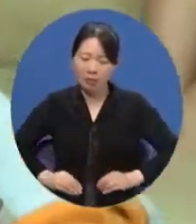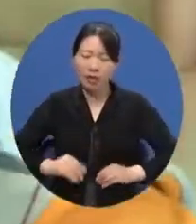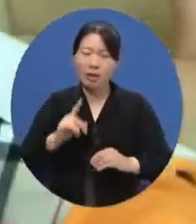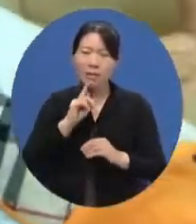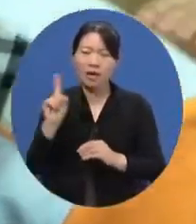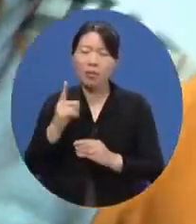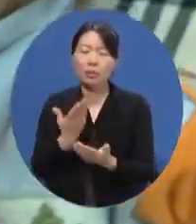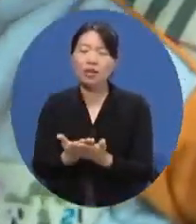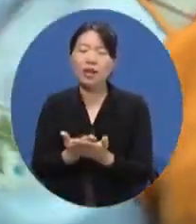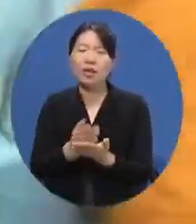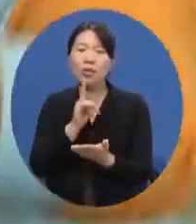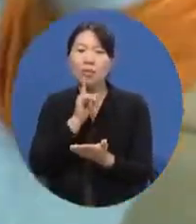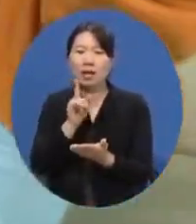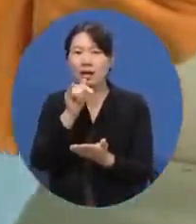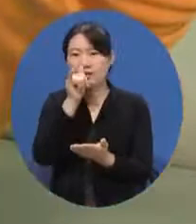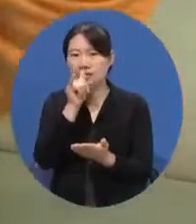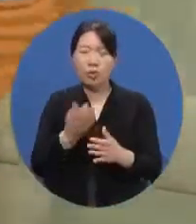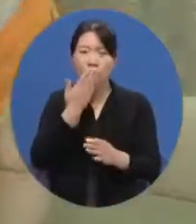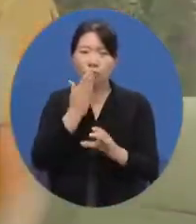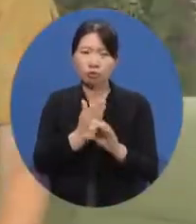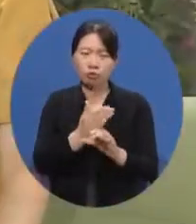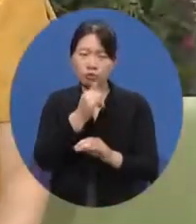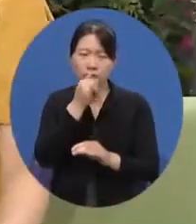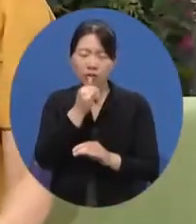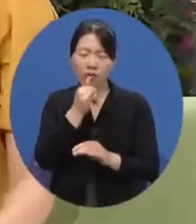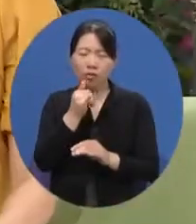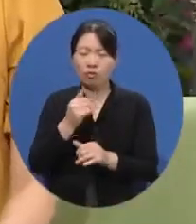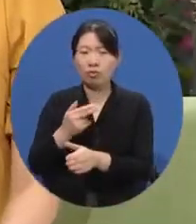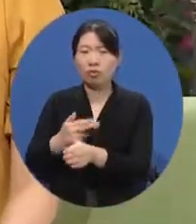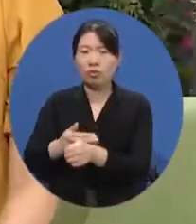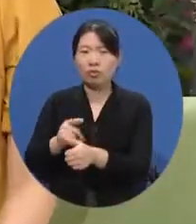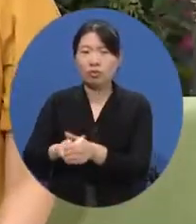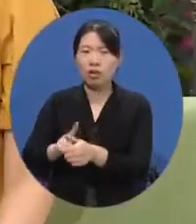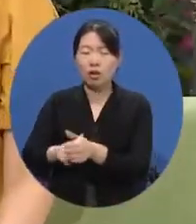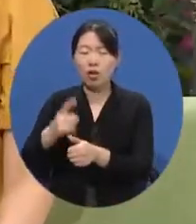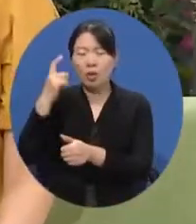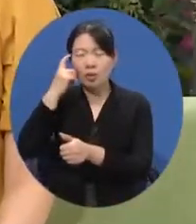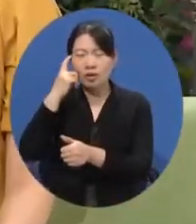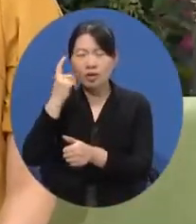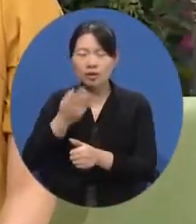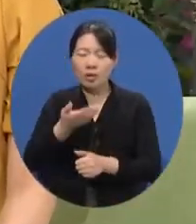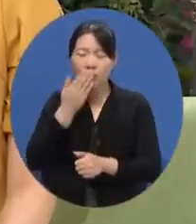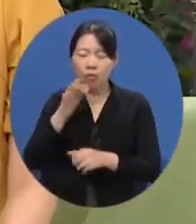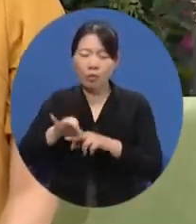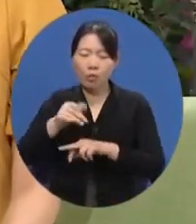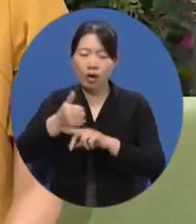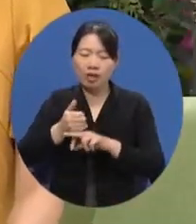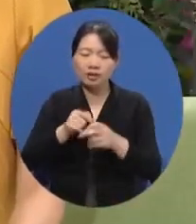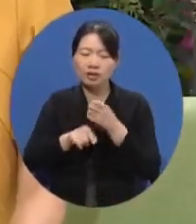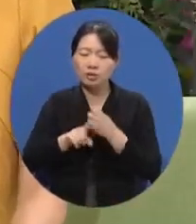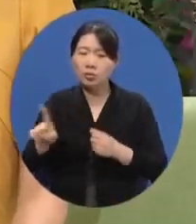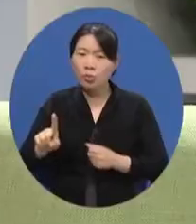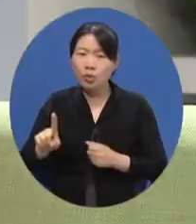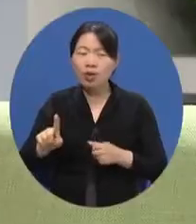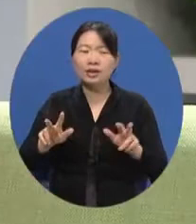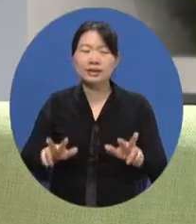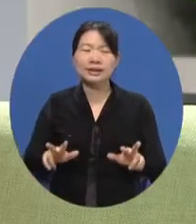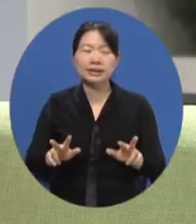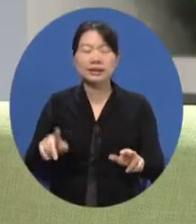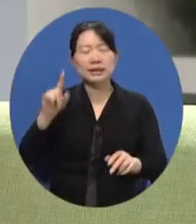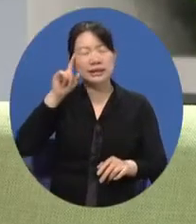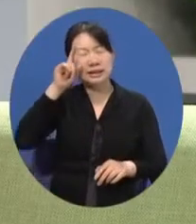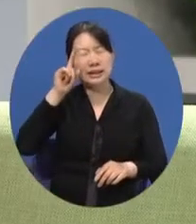좀 달라고 이렇게 그래요. 선생님 상길이가 왜 저렇게 식탐이 많은 걸까요? 이제 우리가 이제